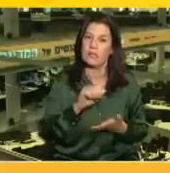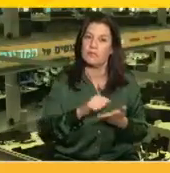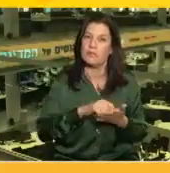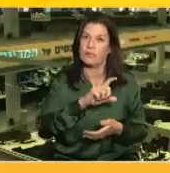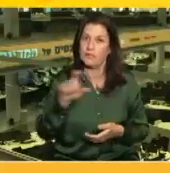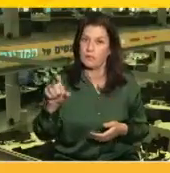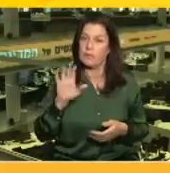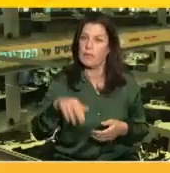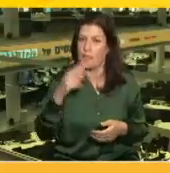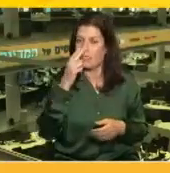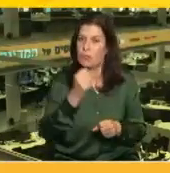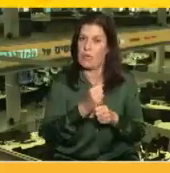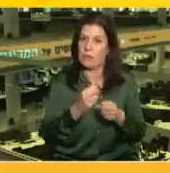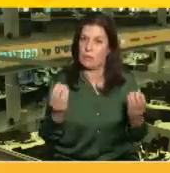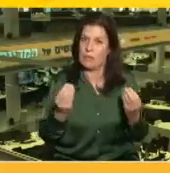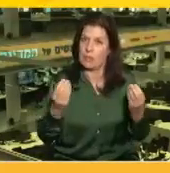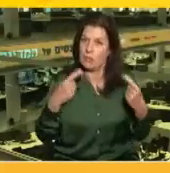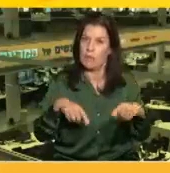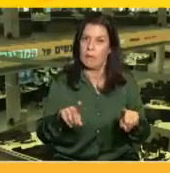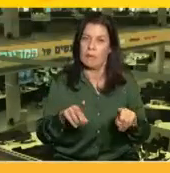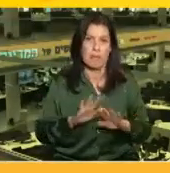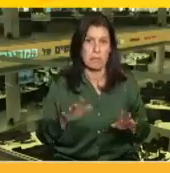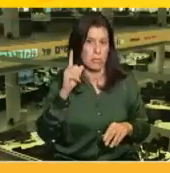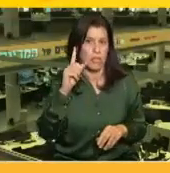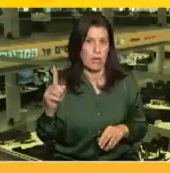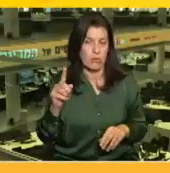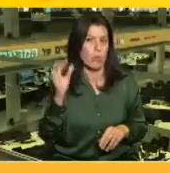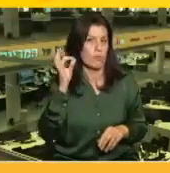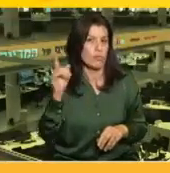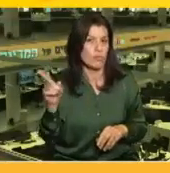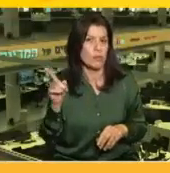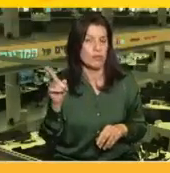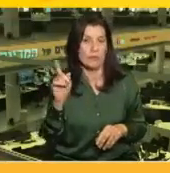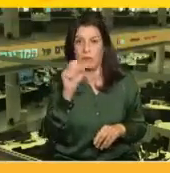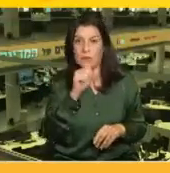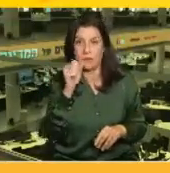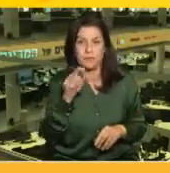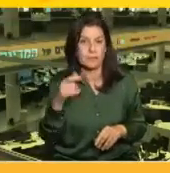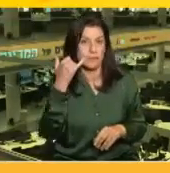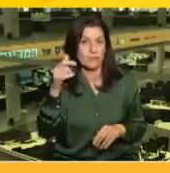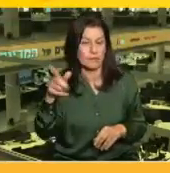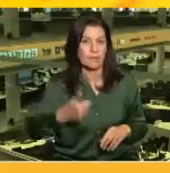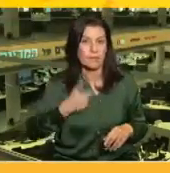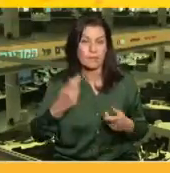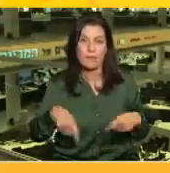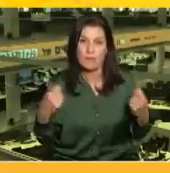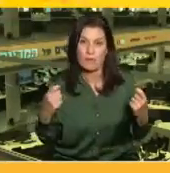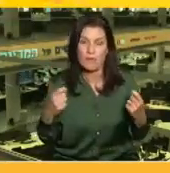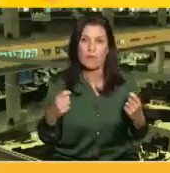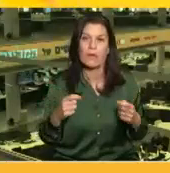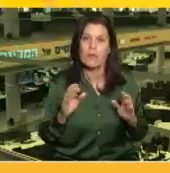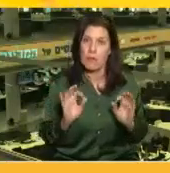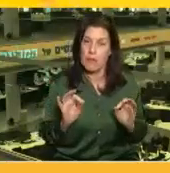איזשהו מהלך במקביל, כמובן בלי לדעת ששירי מייצרת נתיב לשר החינוך, לשר התרבות,